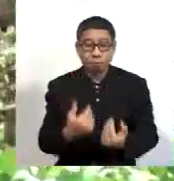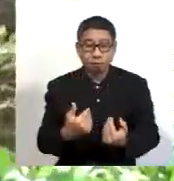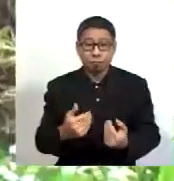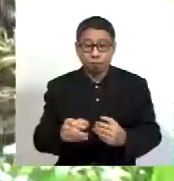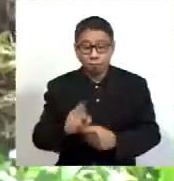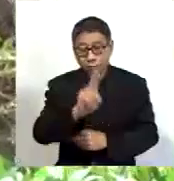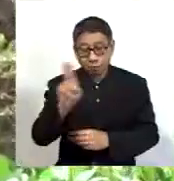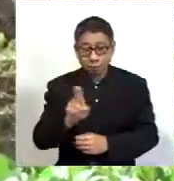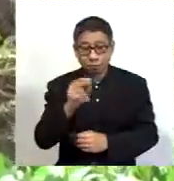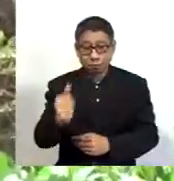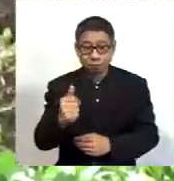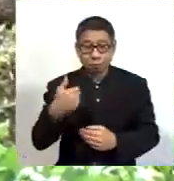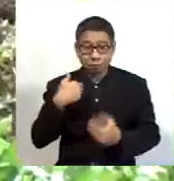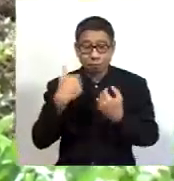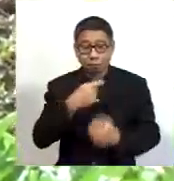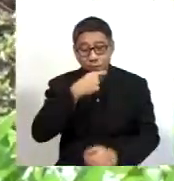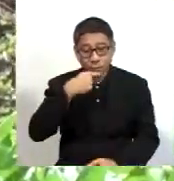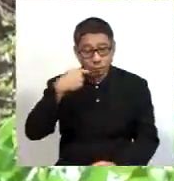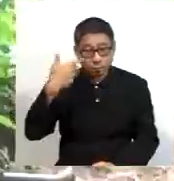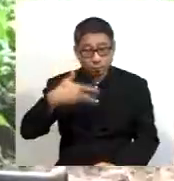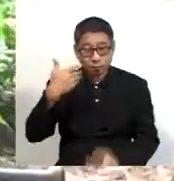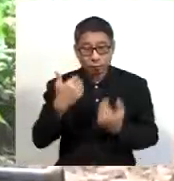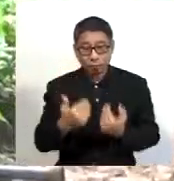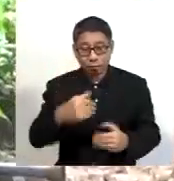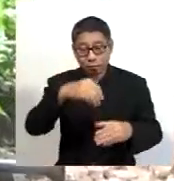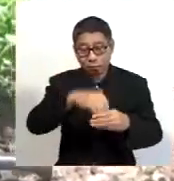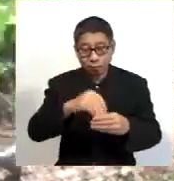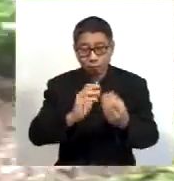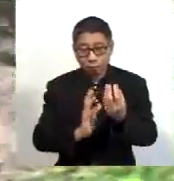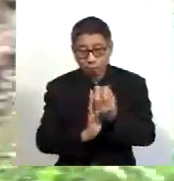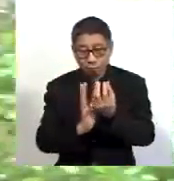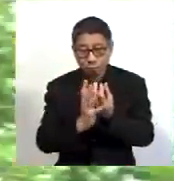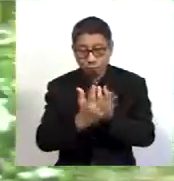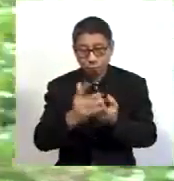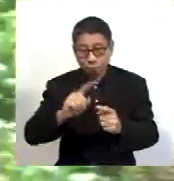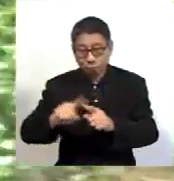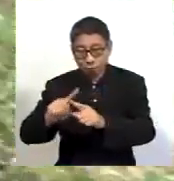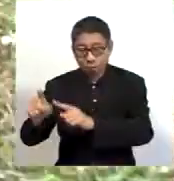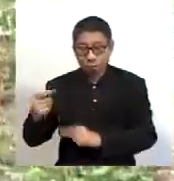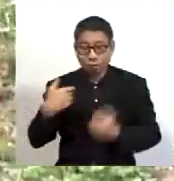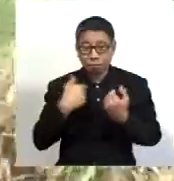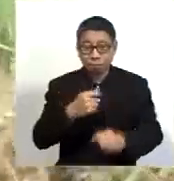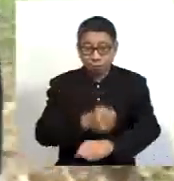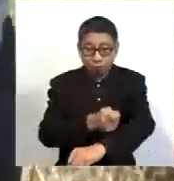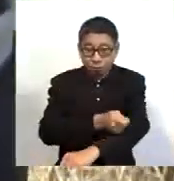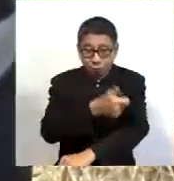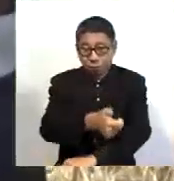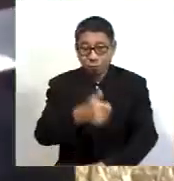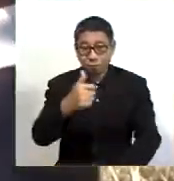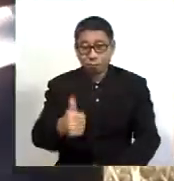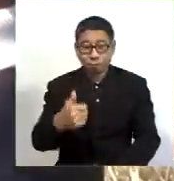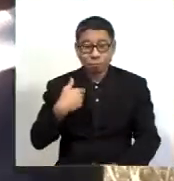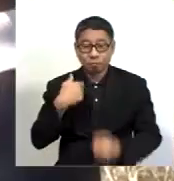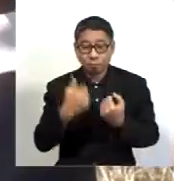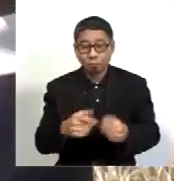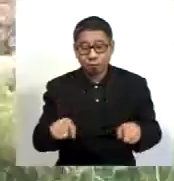ใช้ได้จนกว่าจะพ้นภัยแล้งนี้โดยการปลูกผักตามฤดูกาลนั้นนะคะสามารถสร้างรายได้ไม่แพ้การทำน